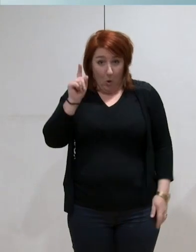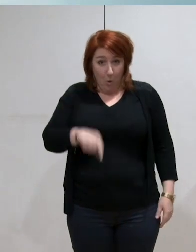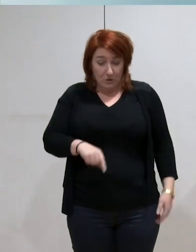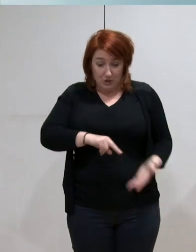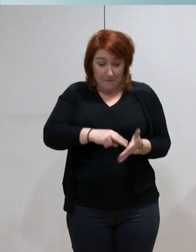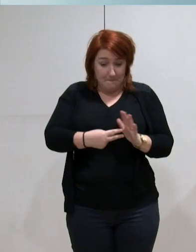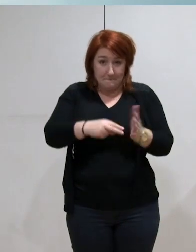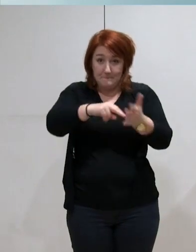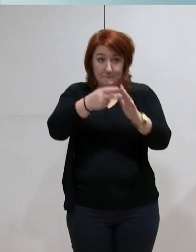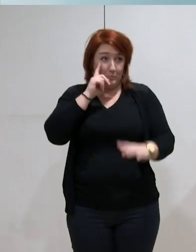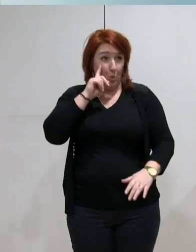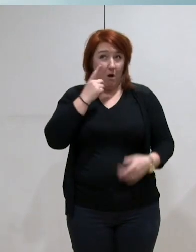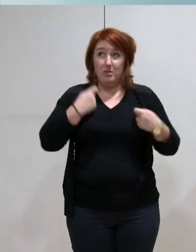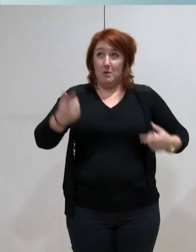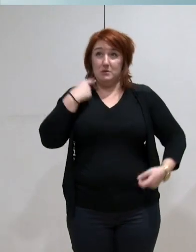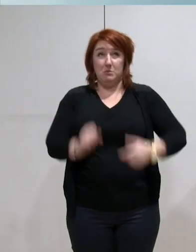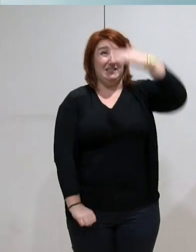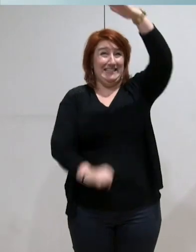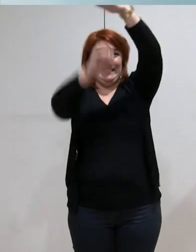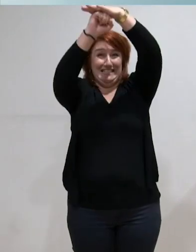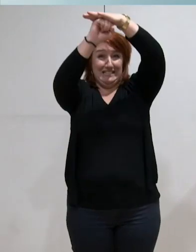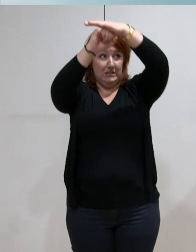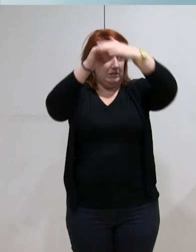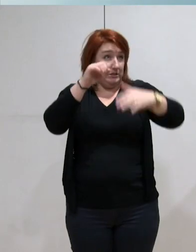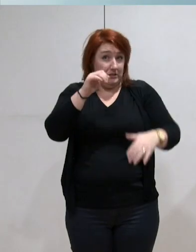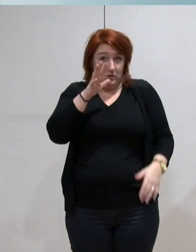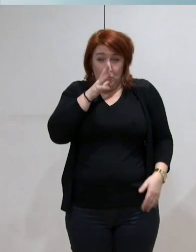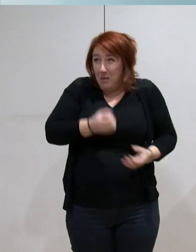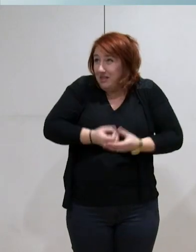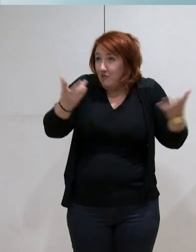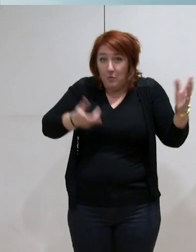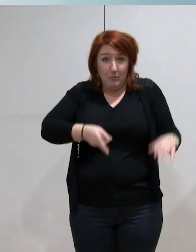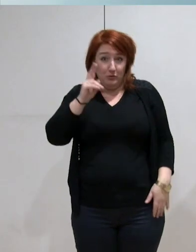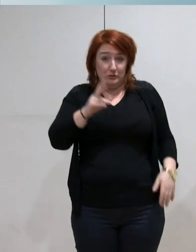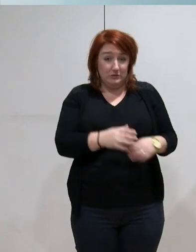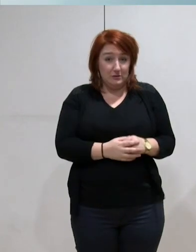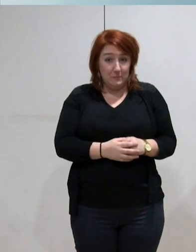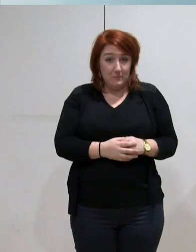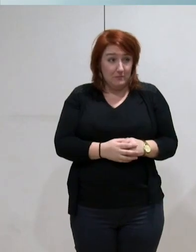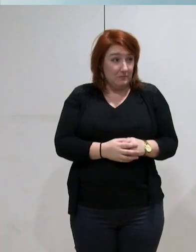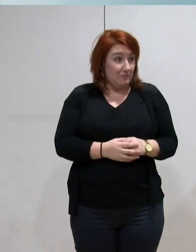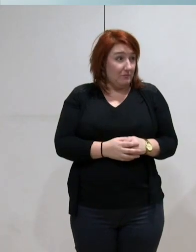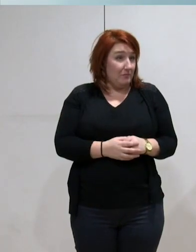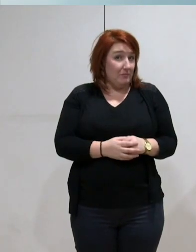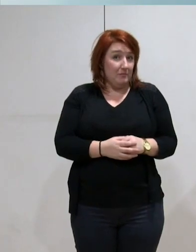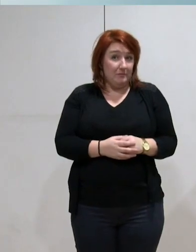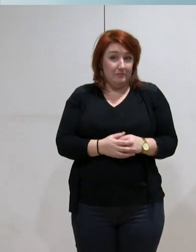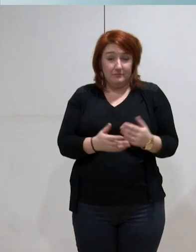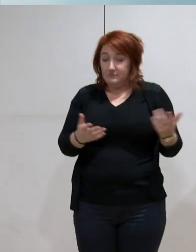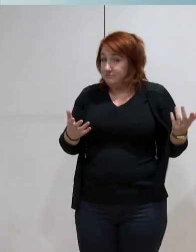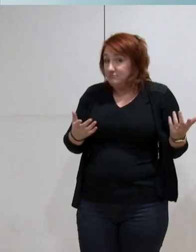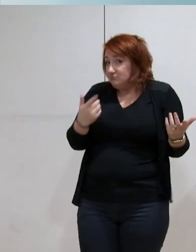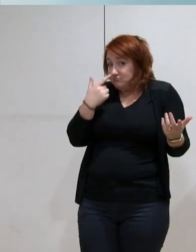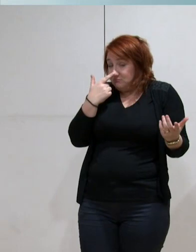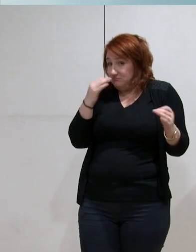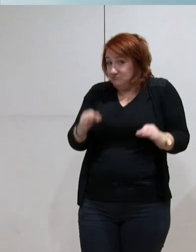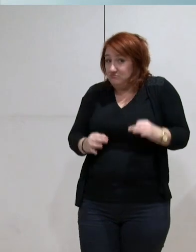a atteint et qui la pénalise dans son développement dans son dans son dans son énergie je ne crois pas